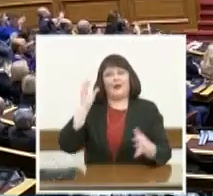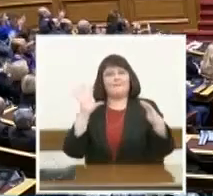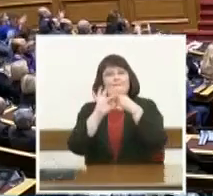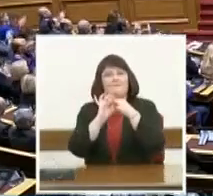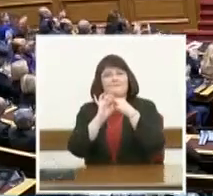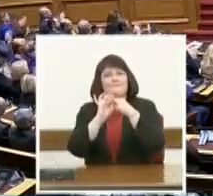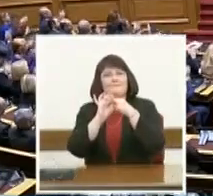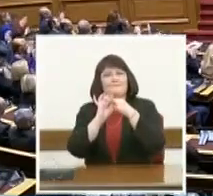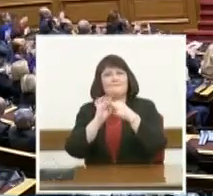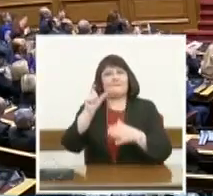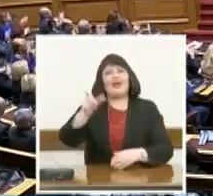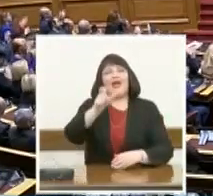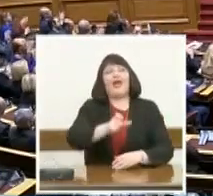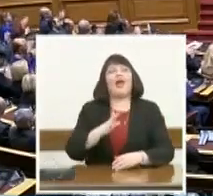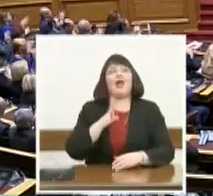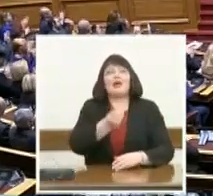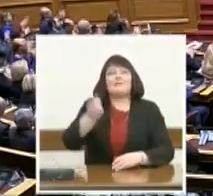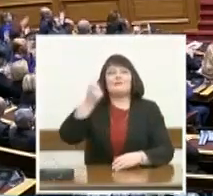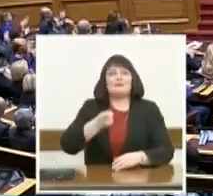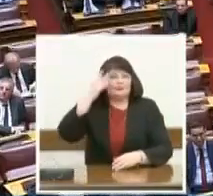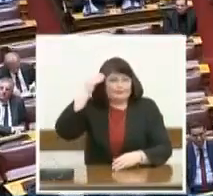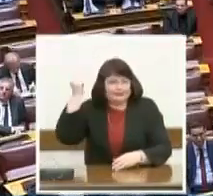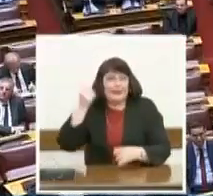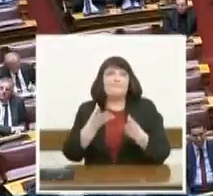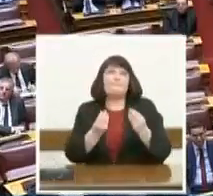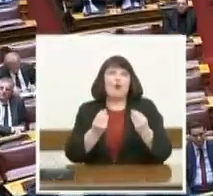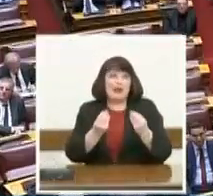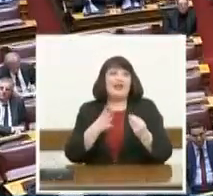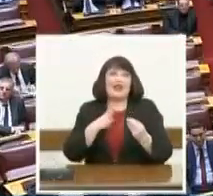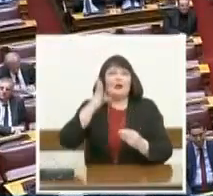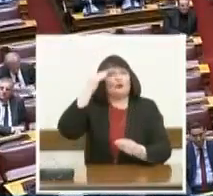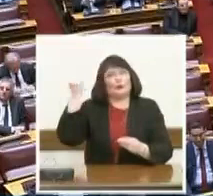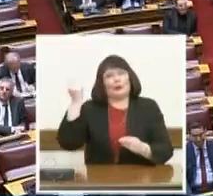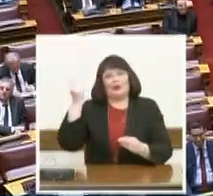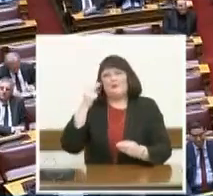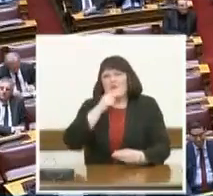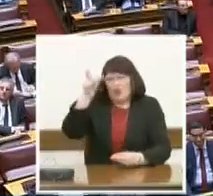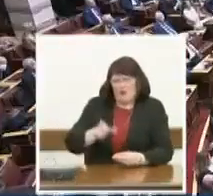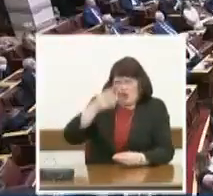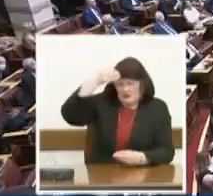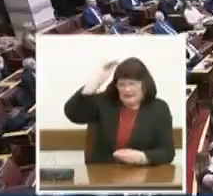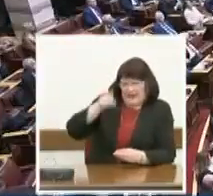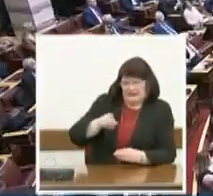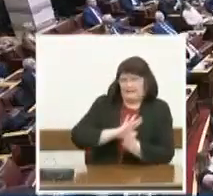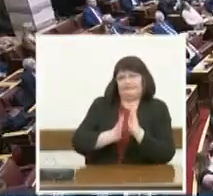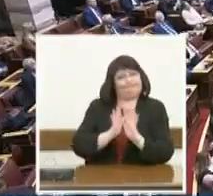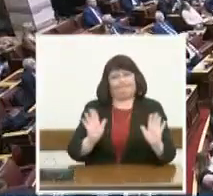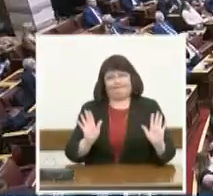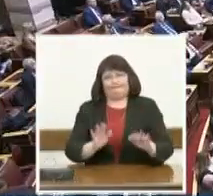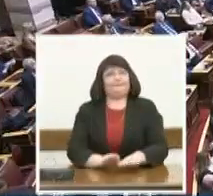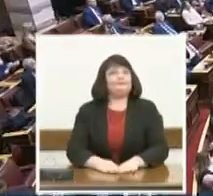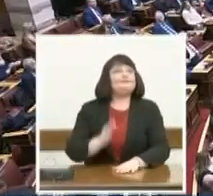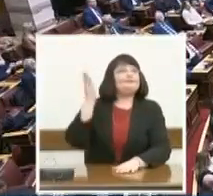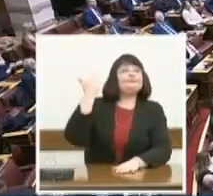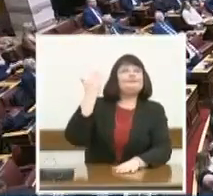Πολάκης δεν είχε παρακλίνει τότε. Γιατί είναι στα ψηφοδέλτια? Γιατί ο κ. Πολάκης έκανε μια δήλωση η οποία ήταν